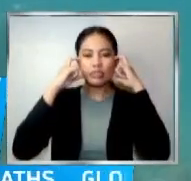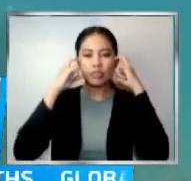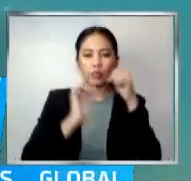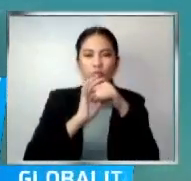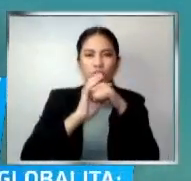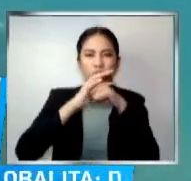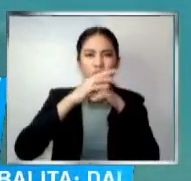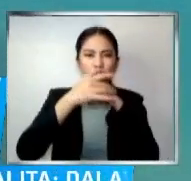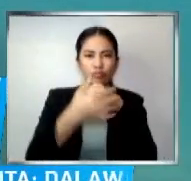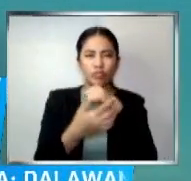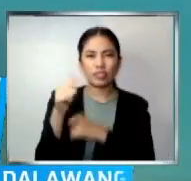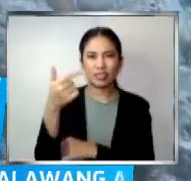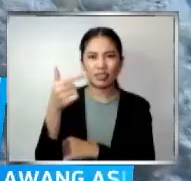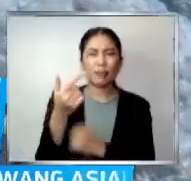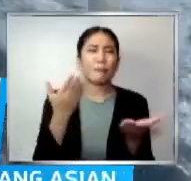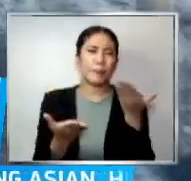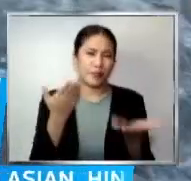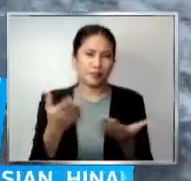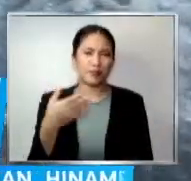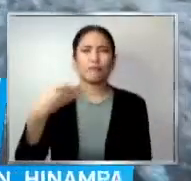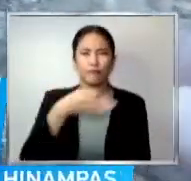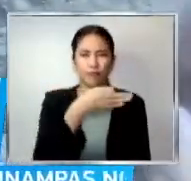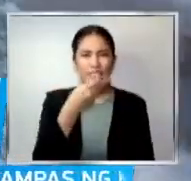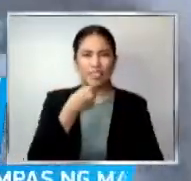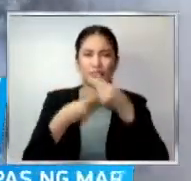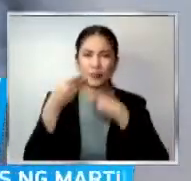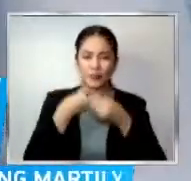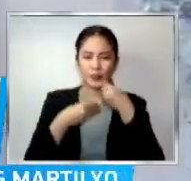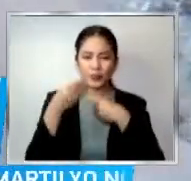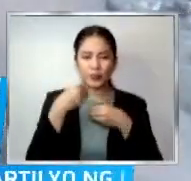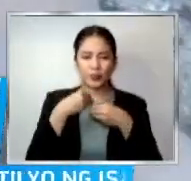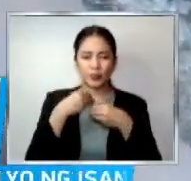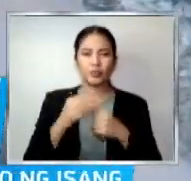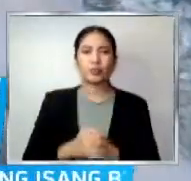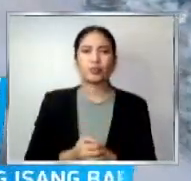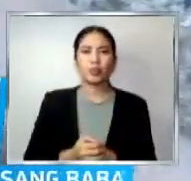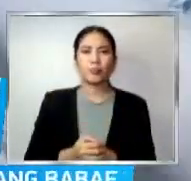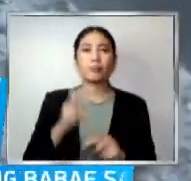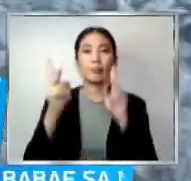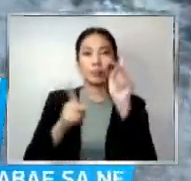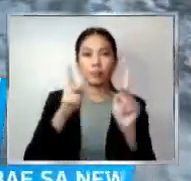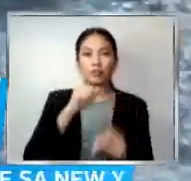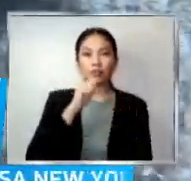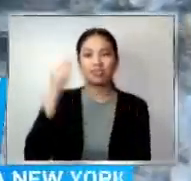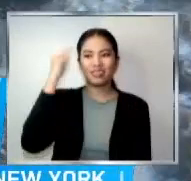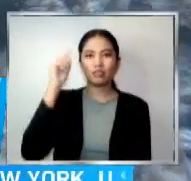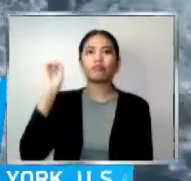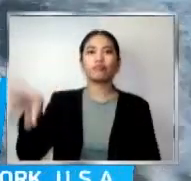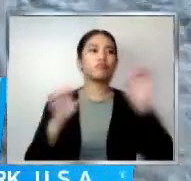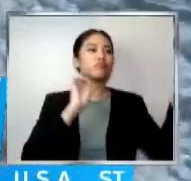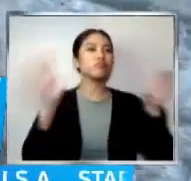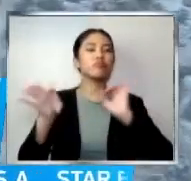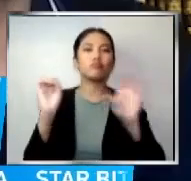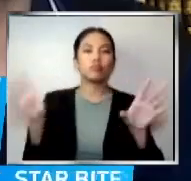malayong nakakain na ito ng mga isda. Bagay na hindi raw marahil naisip ng mga taong basta-basta na lang nagtatapon ng mga gamit nilang face mask